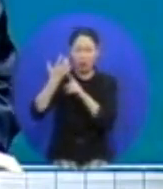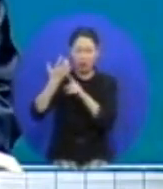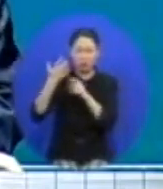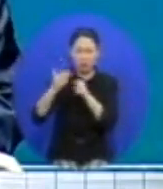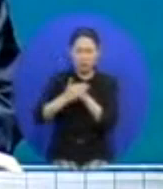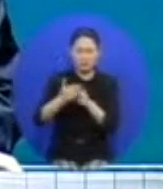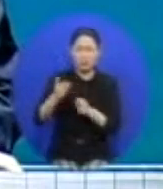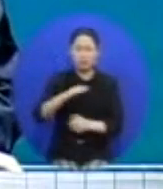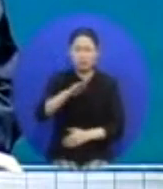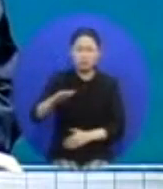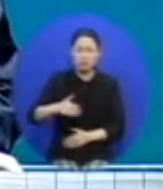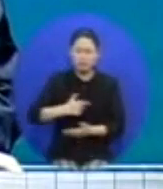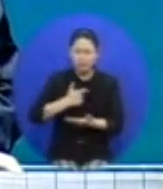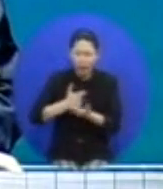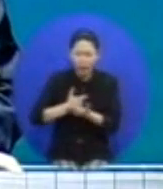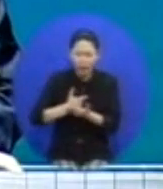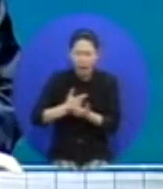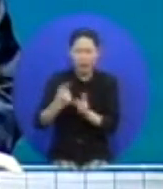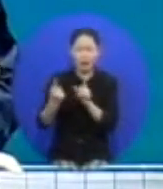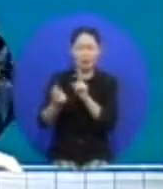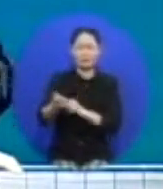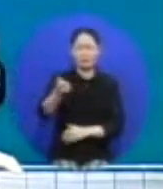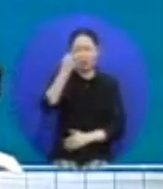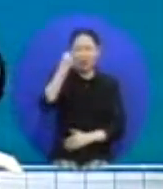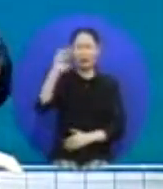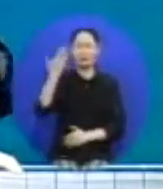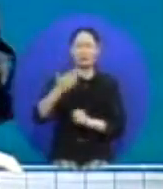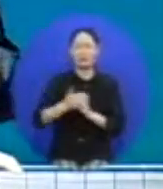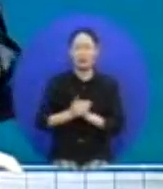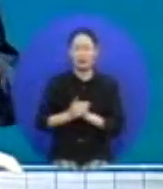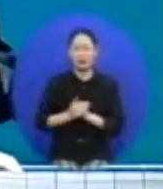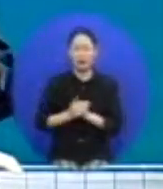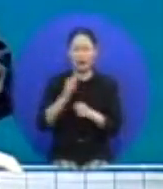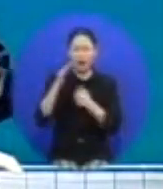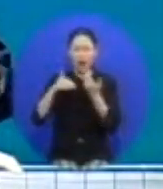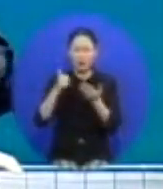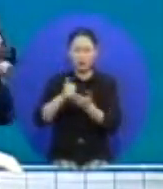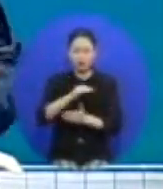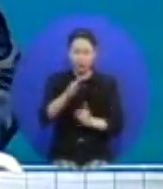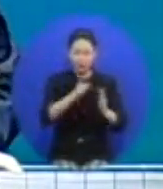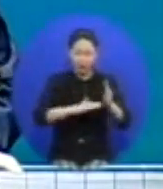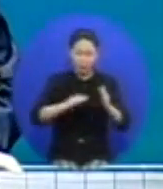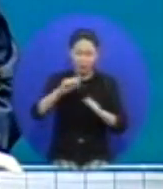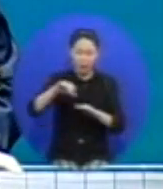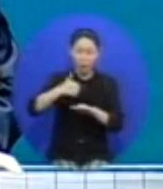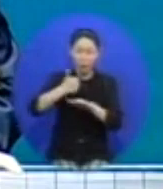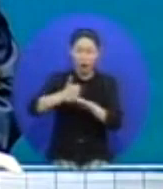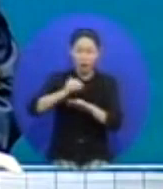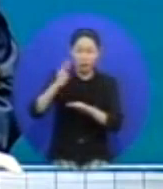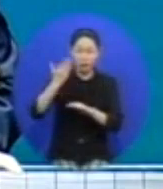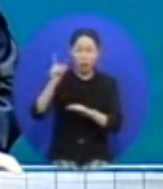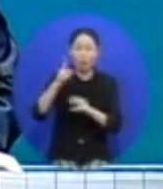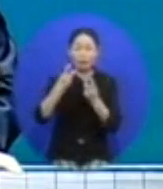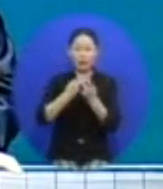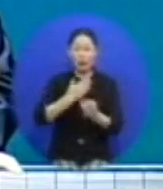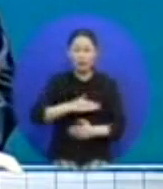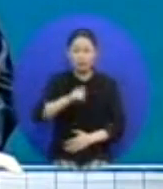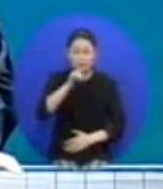속절없이 당하는 겁니다 그러면 하나님이 우리 가정에 왕이 되시는 걸 어떻게 하는 거죠